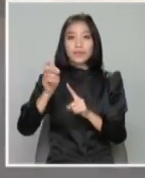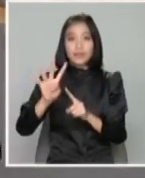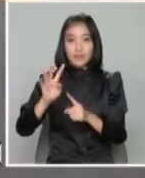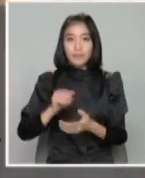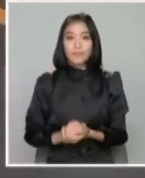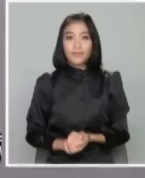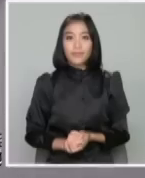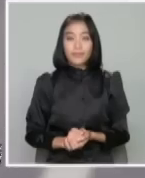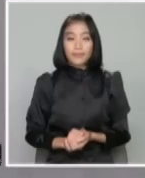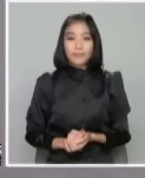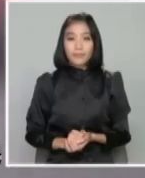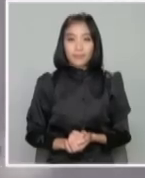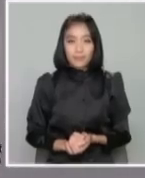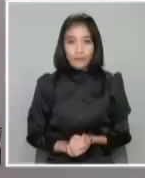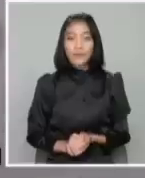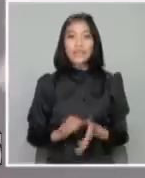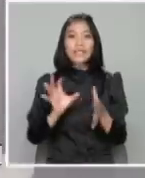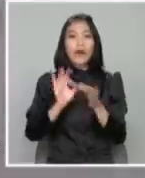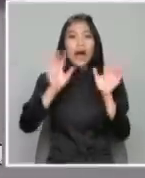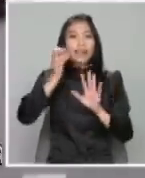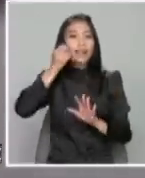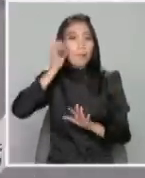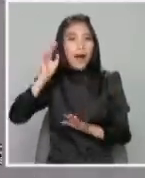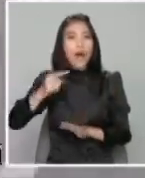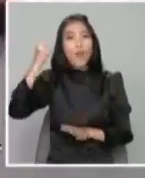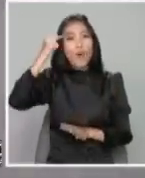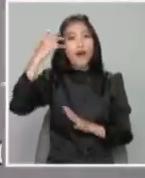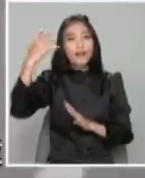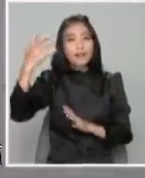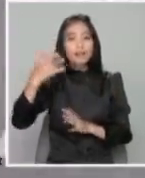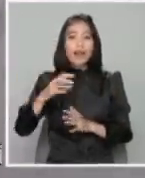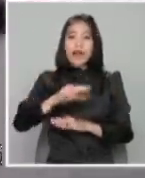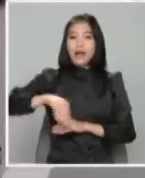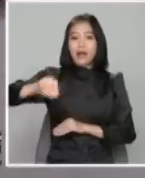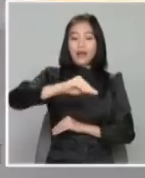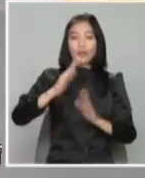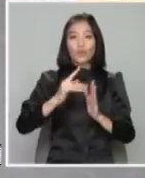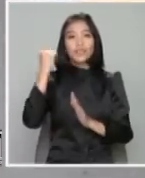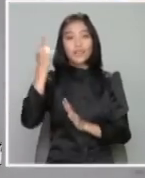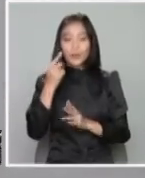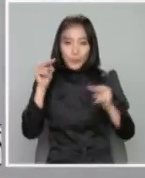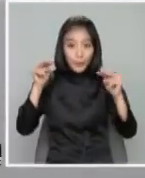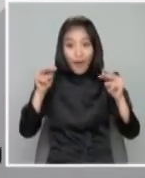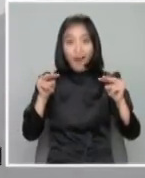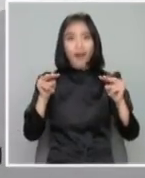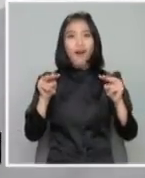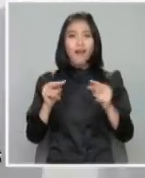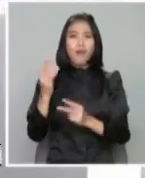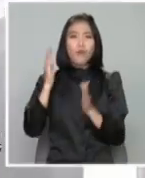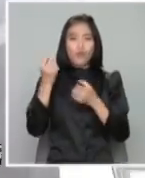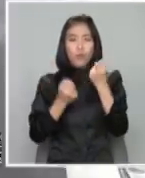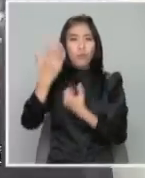หรือกลับหัวหินให้นักท่องเที่ยวได้สัมผัสกับมนต์เสน่ห์และกลิ่นอายของรถโบราณหาชมยากอย่างใกล้